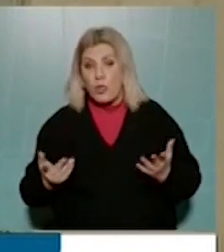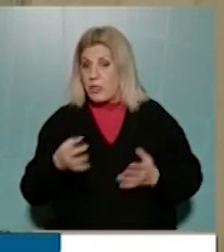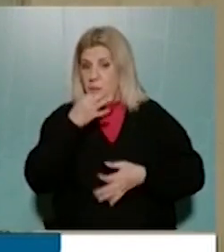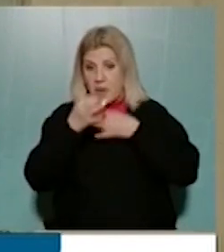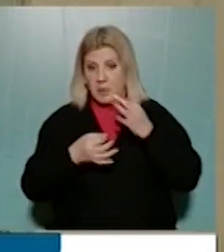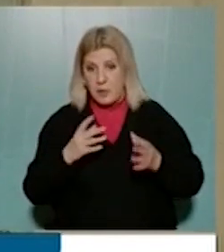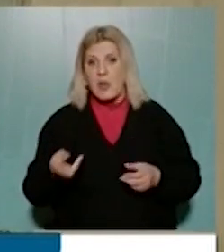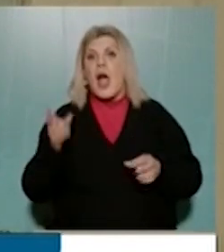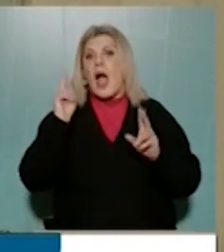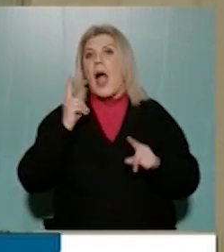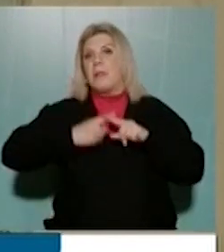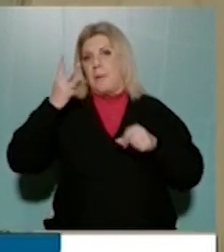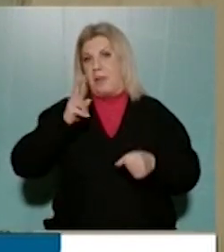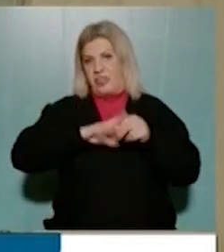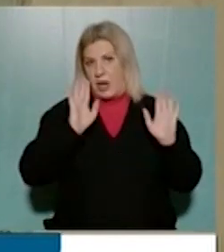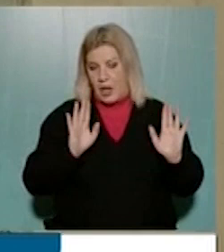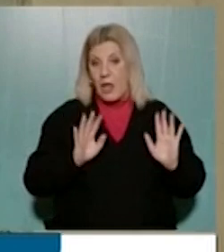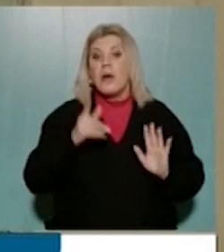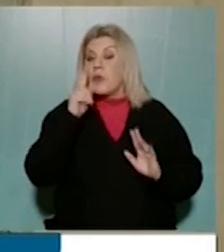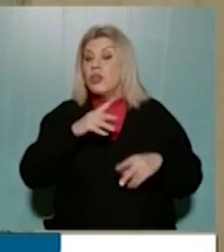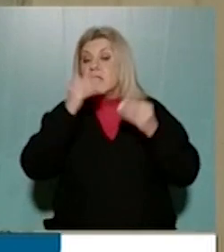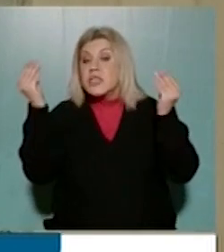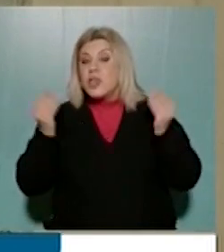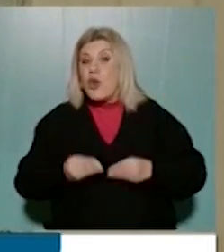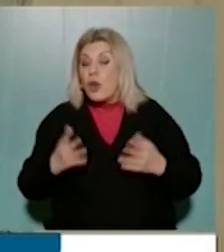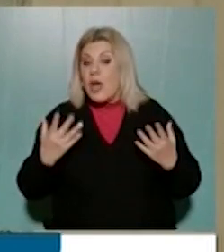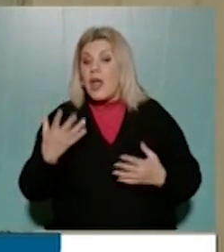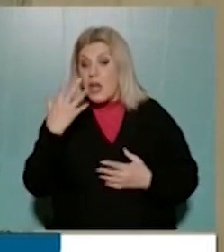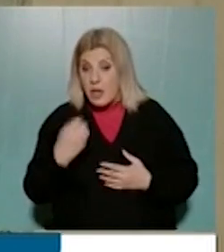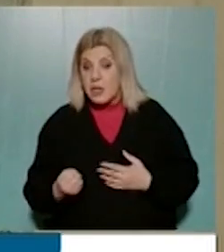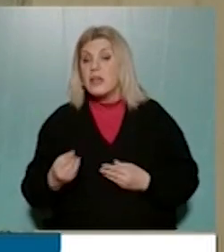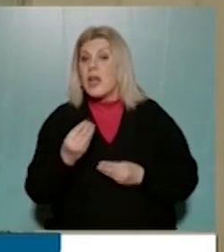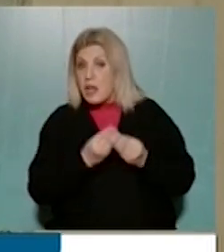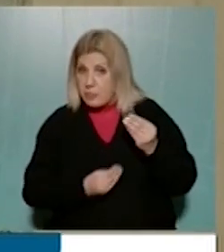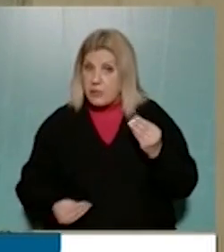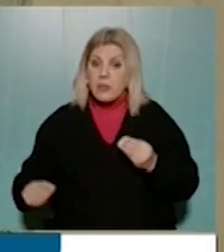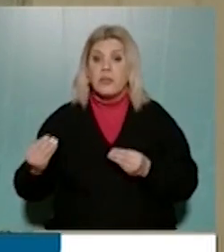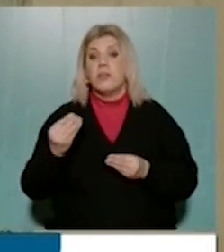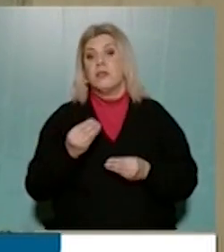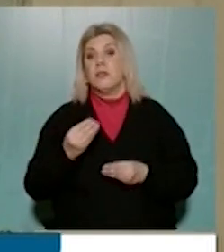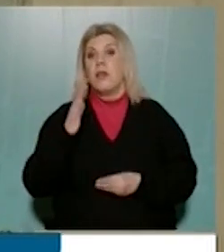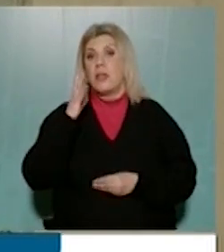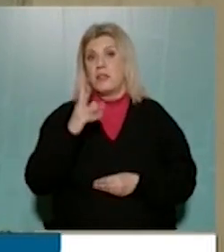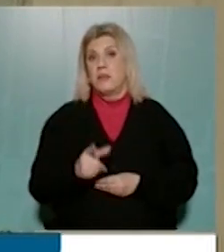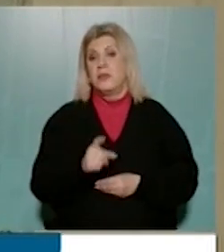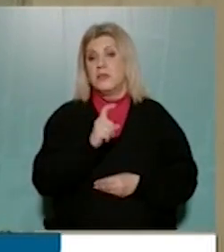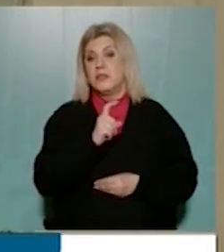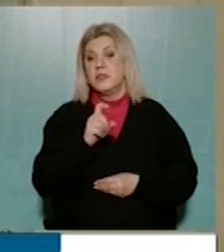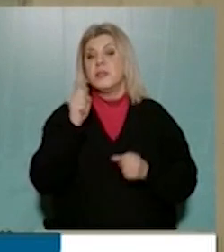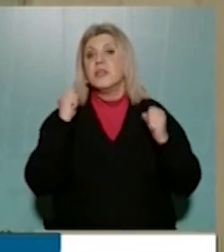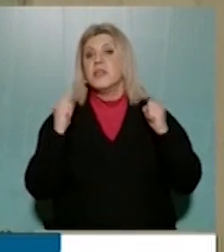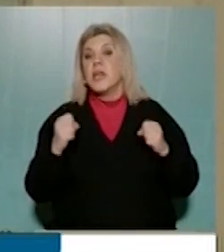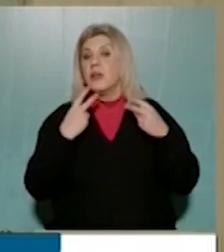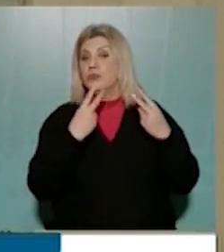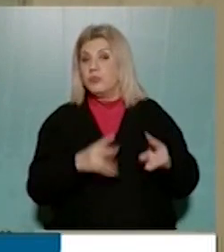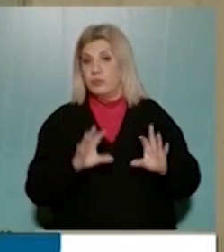μιλάμε για ποιον χάνει απλά τη ζωή του αλλά και ποιον συνολικά έχει επιδείνωση της καθημερινότητας τη ζ της υγείας